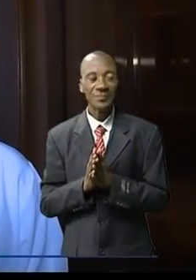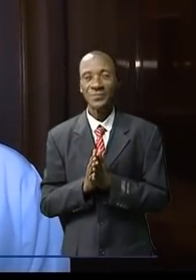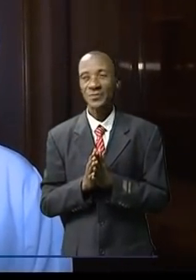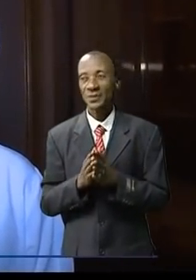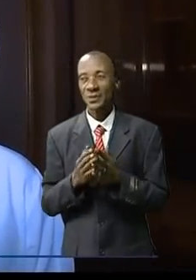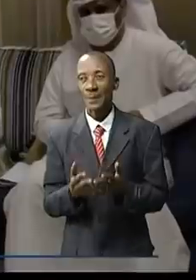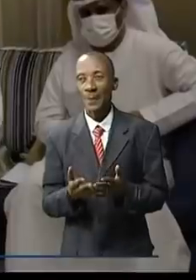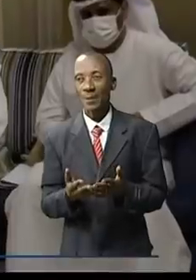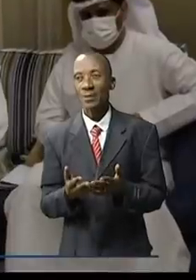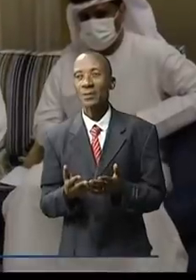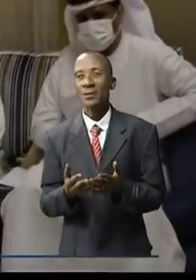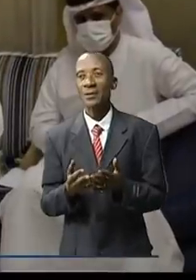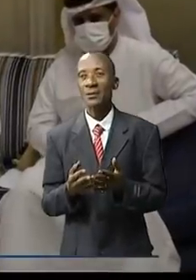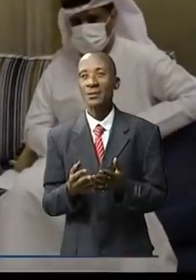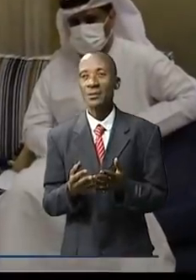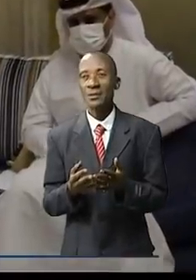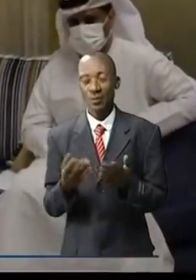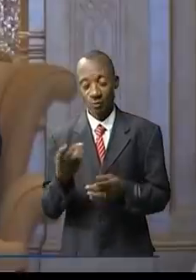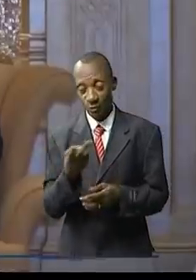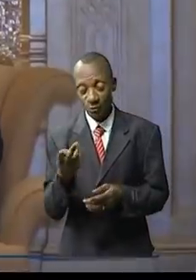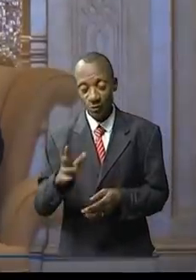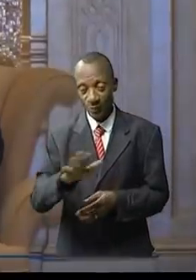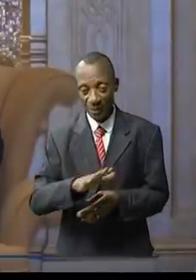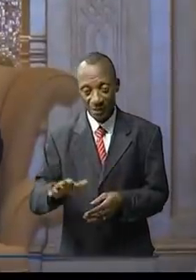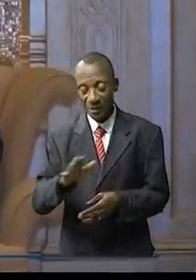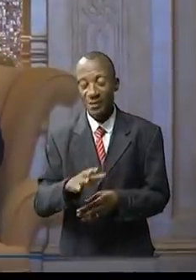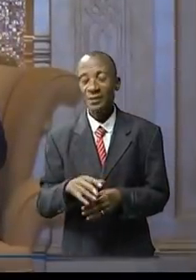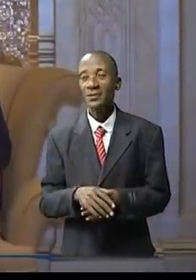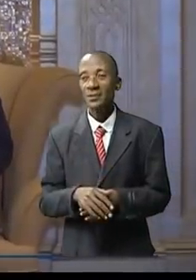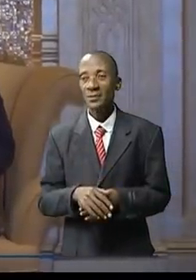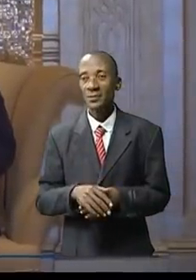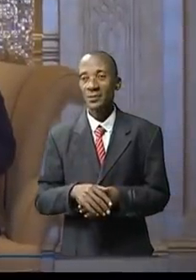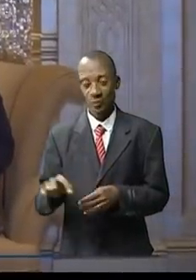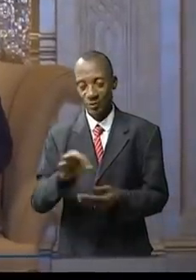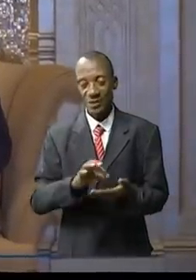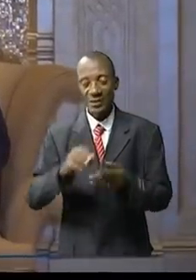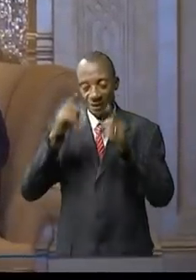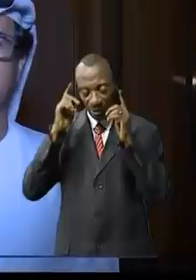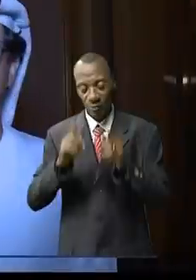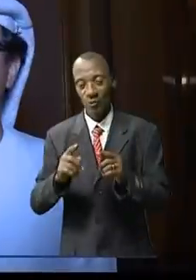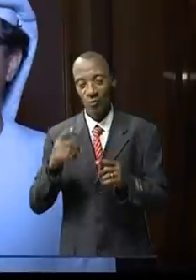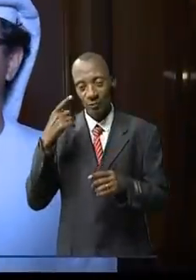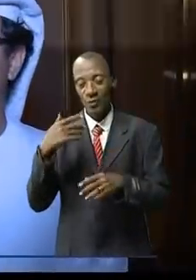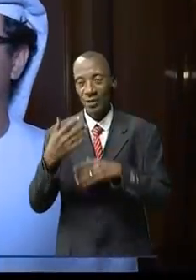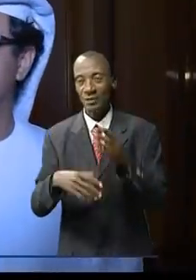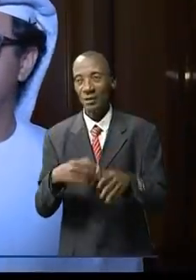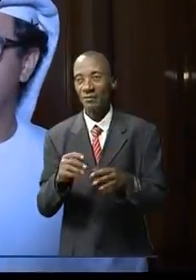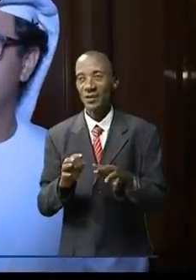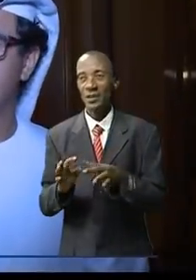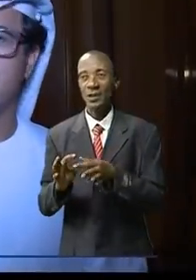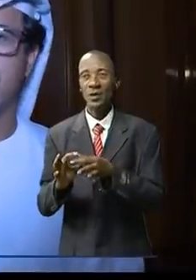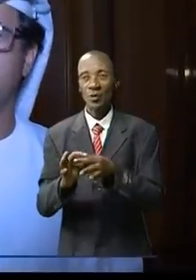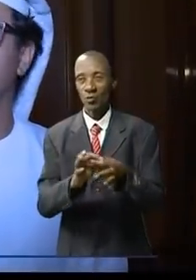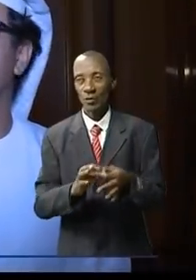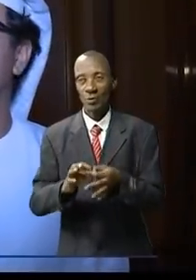renouvelable qui sera notre premier projet qui sera exécuté en République démocratique du Congo. Nous avons de